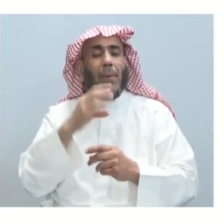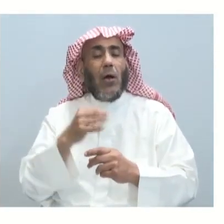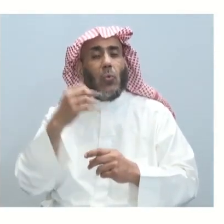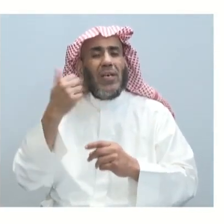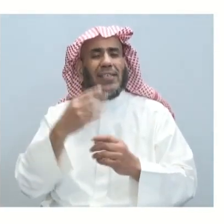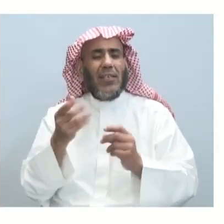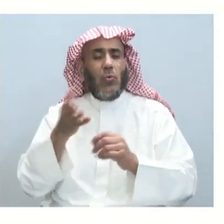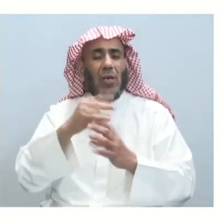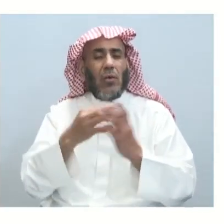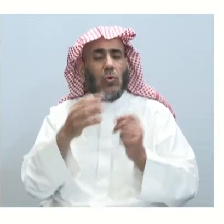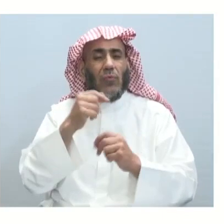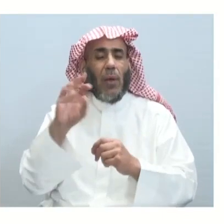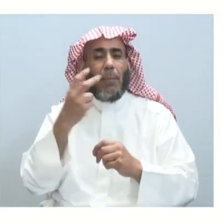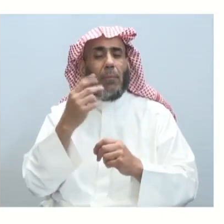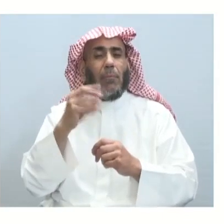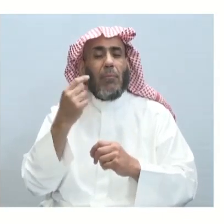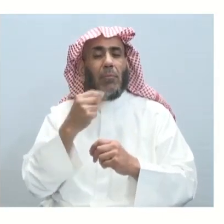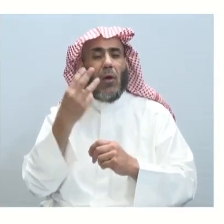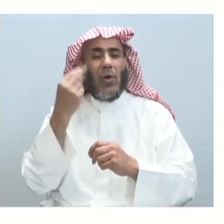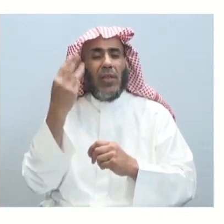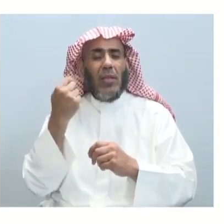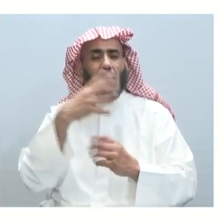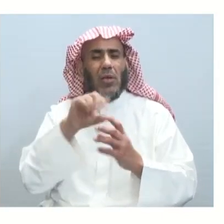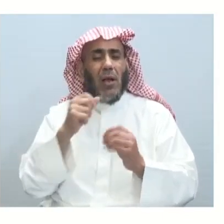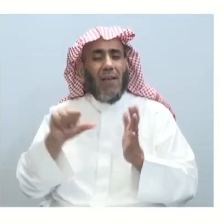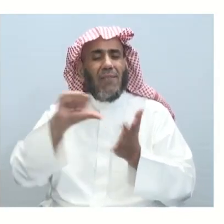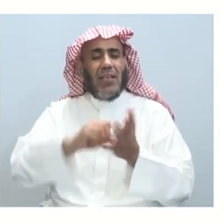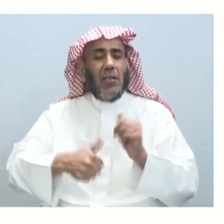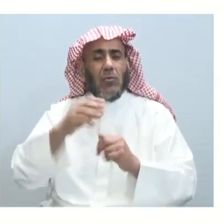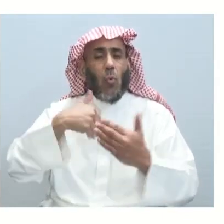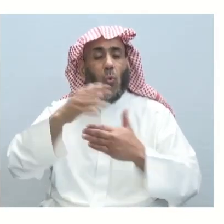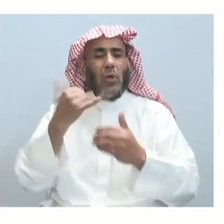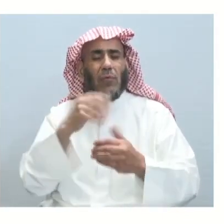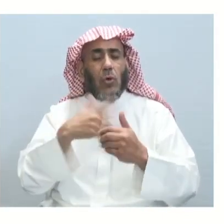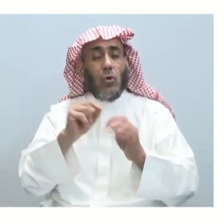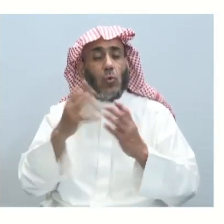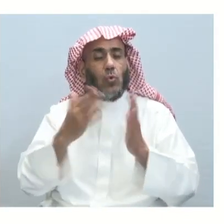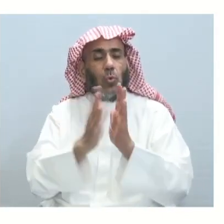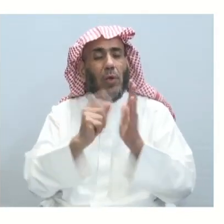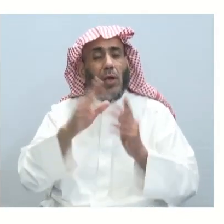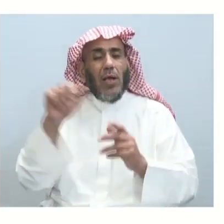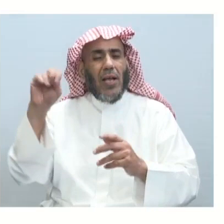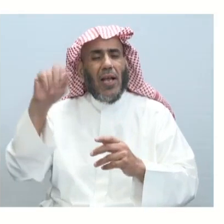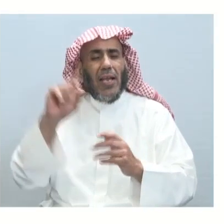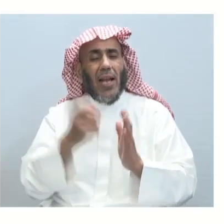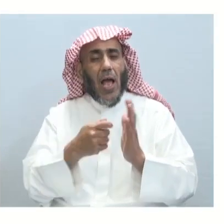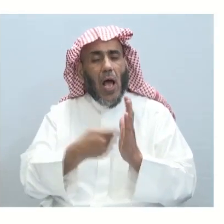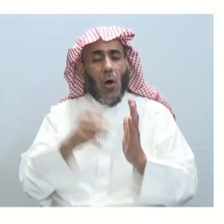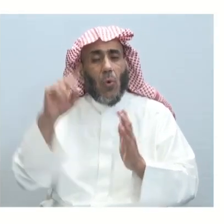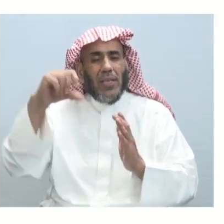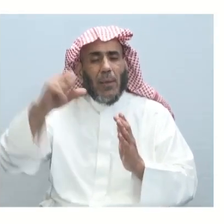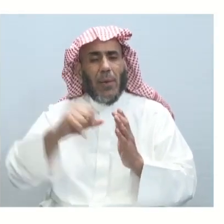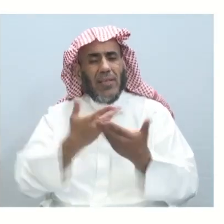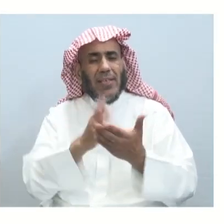وتوفي 1002 فارسي الاصل اتقن العربيه وطار صيته في الكتابه من اشهر كتبه كليله دمنه طبعا كيه